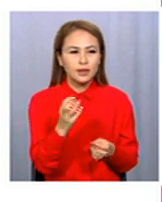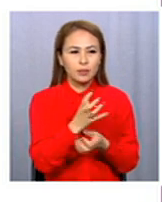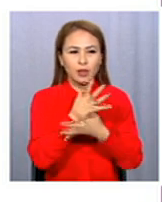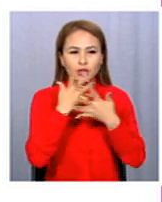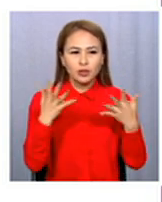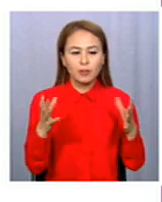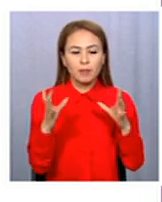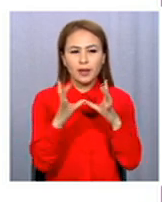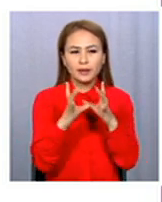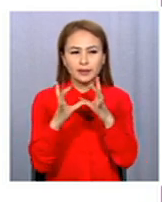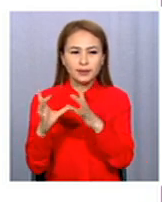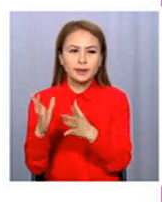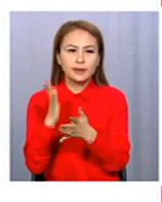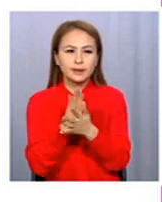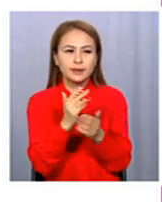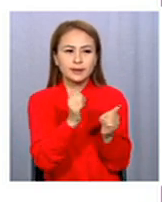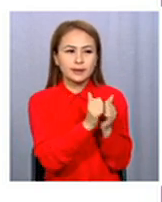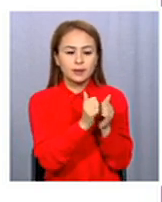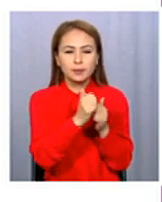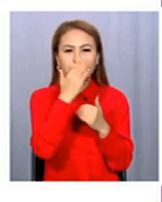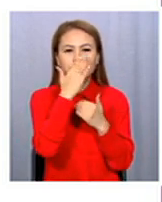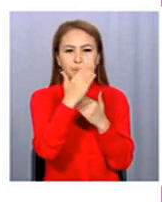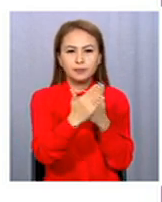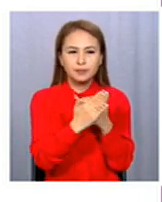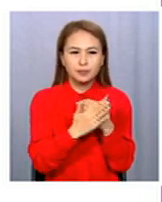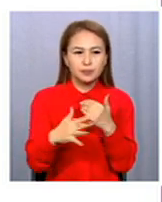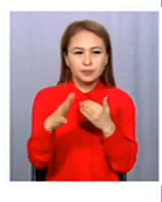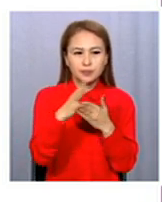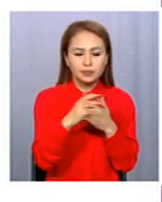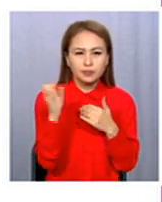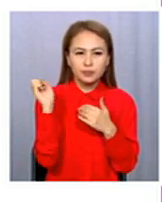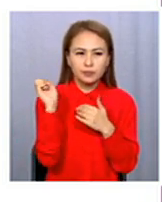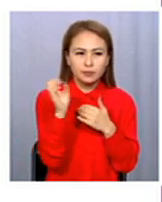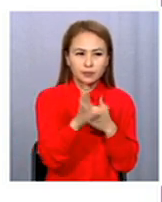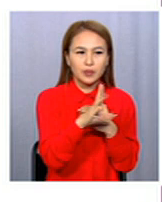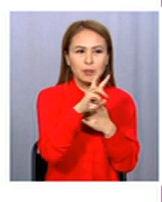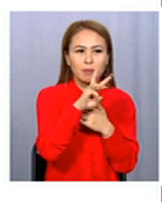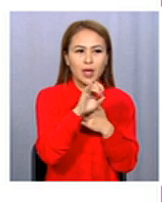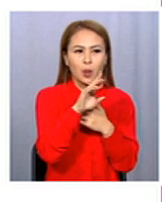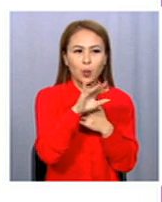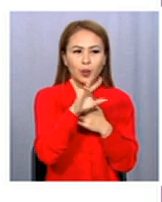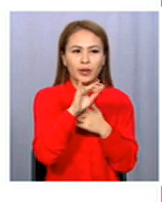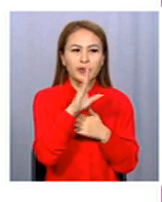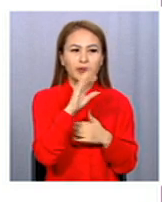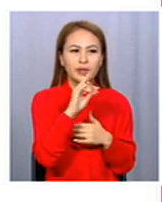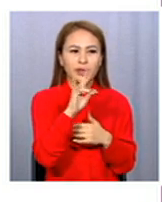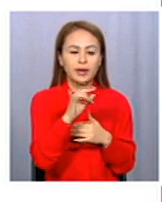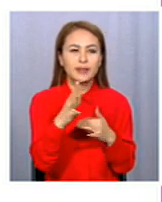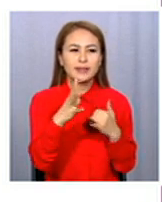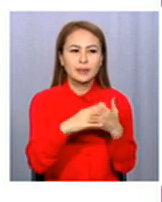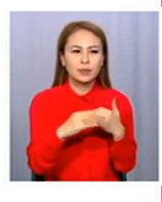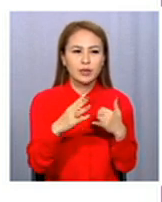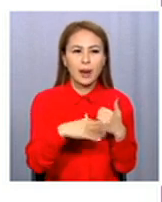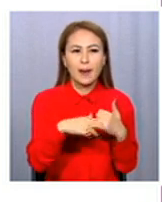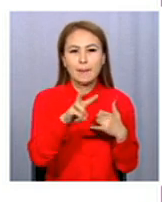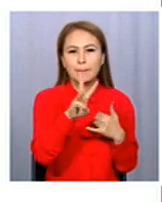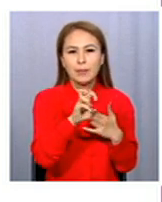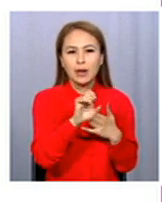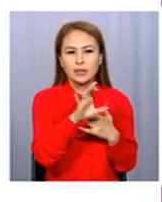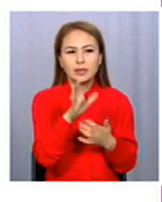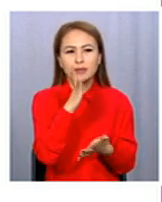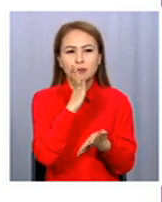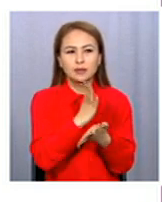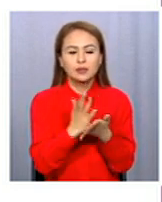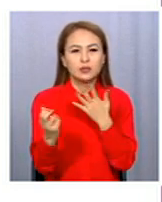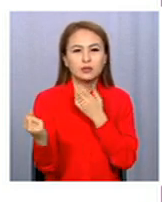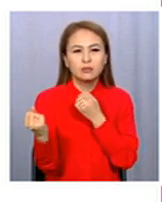планеты расположены ближе всех к Солнцу. Меркурий, Венера, Земля, Марс имеют